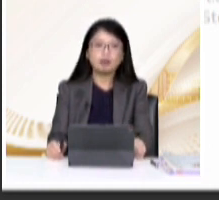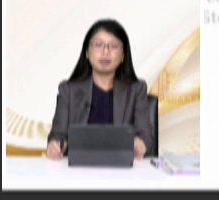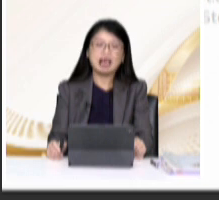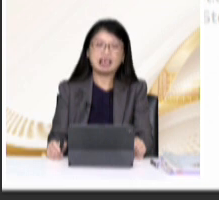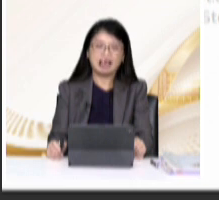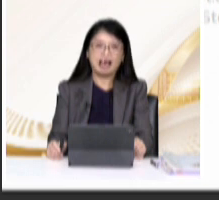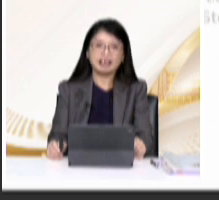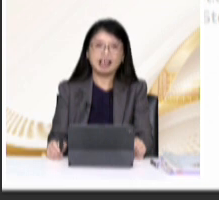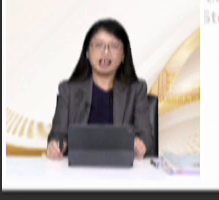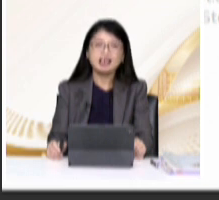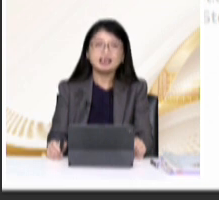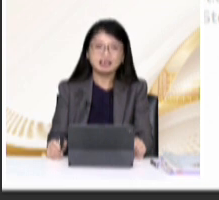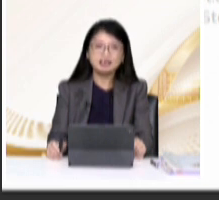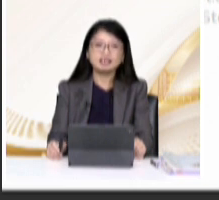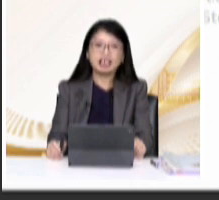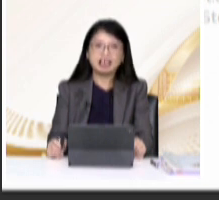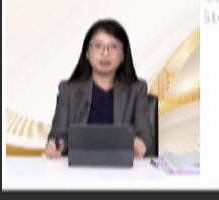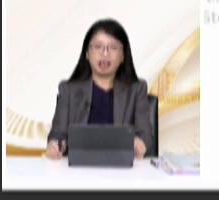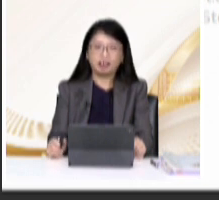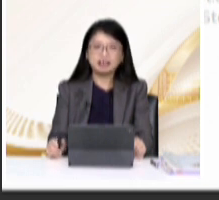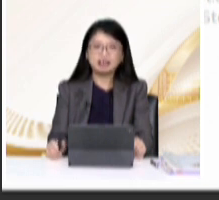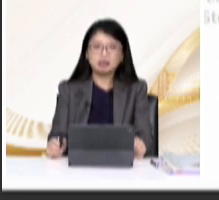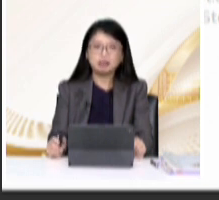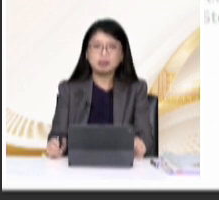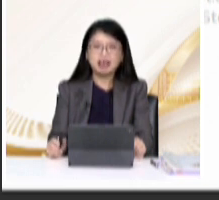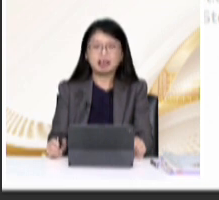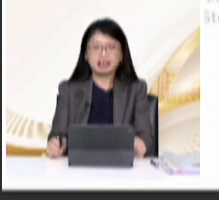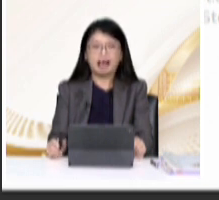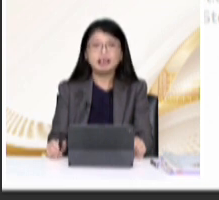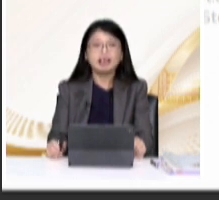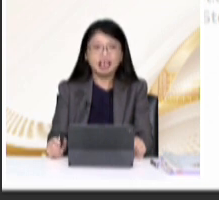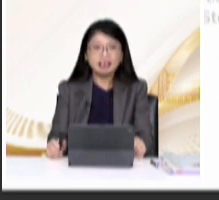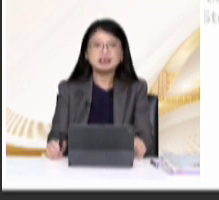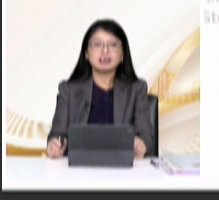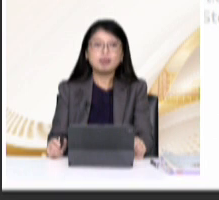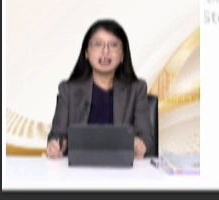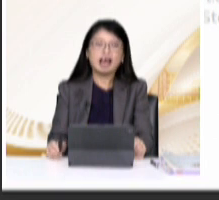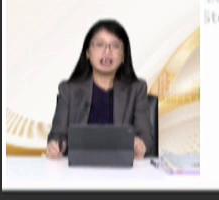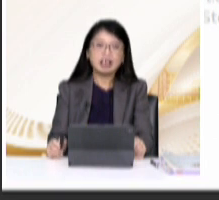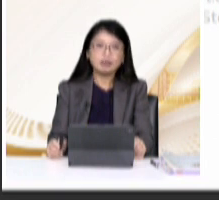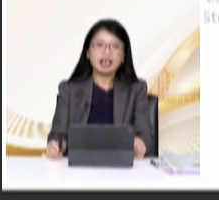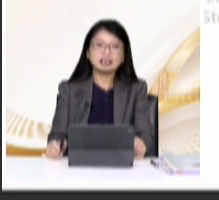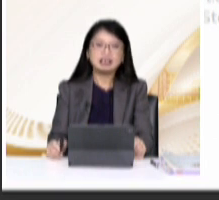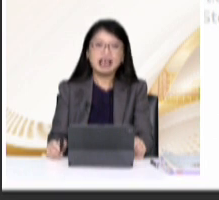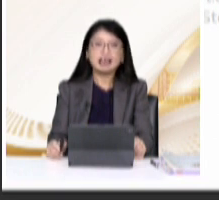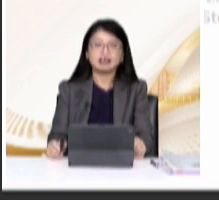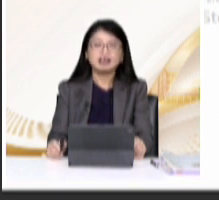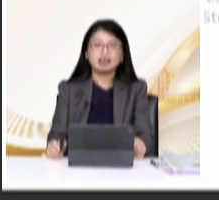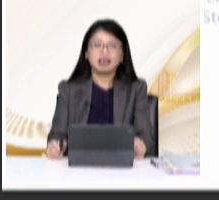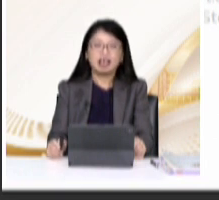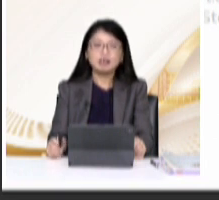รวบรวมพยานหลักฐานนะคะซึ่งในการแสวงหาข้อเท็จจริงและรวบรวมพยานหลักฐานท่านจะต้องมีการให้โอกาสชี้แจ